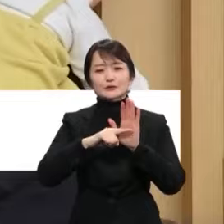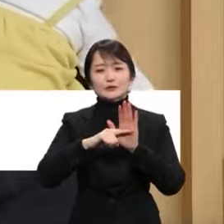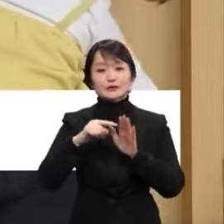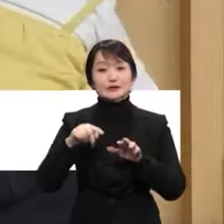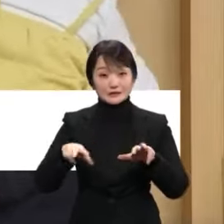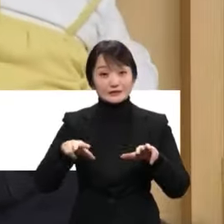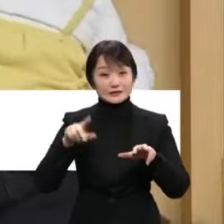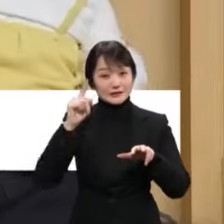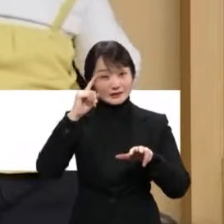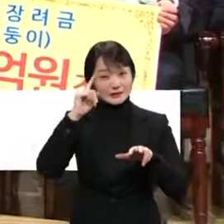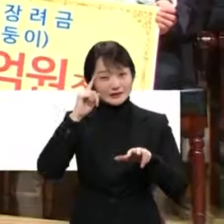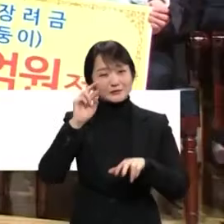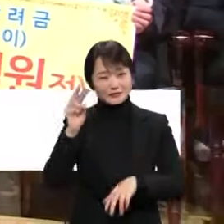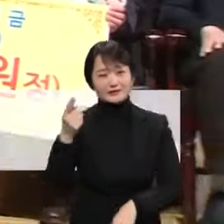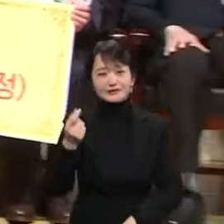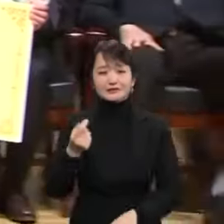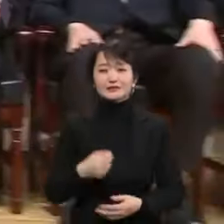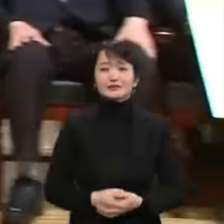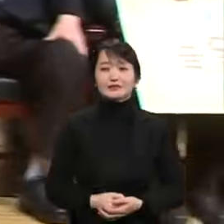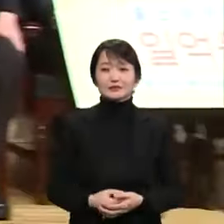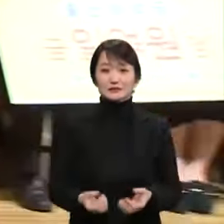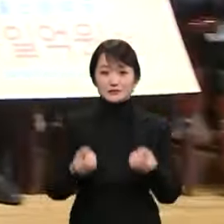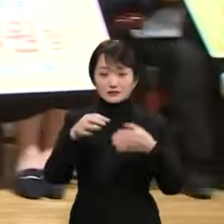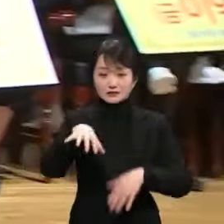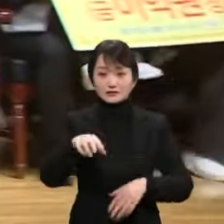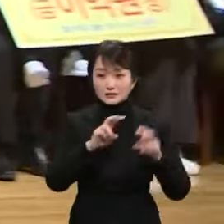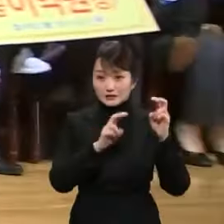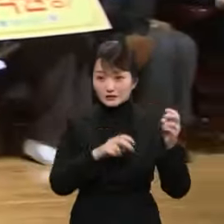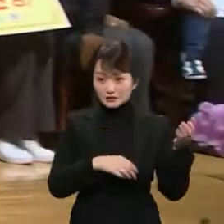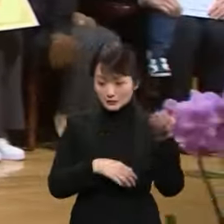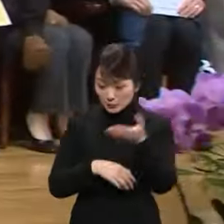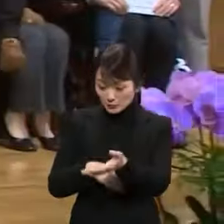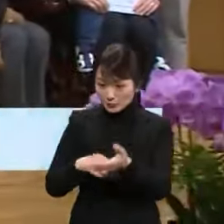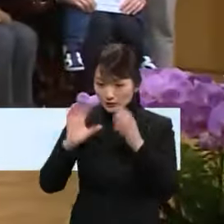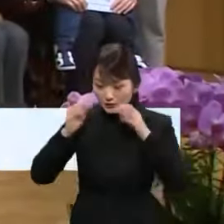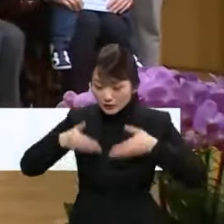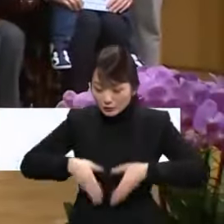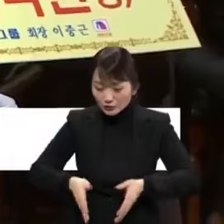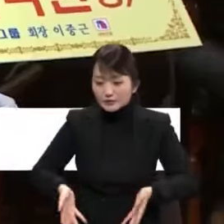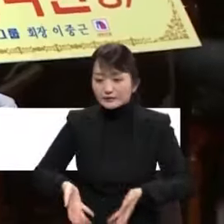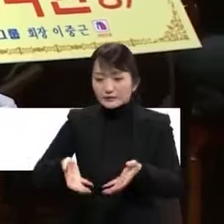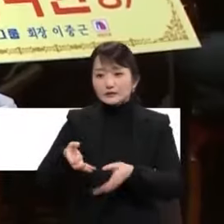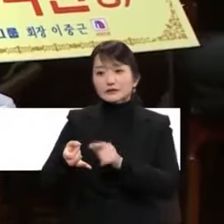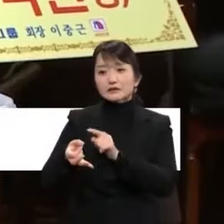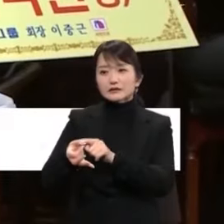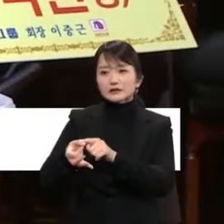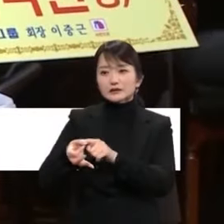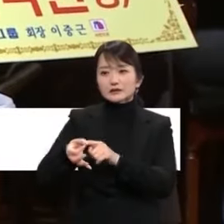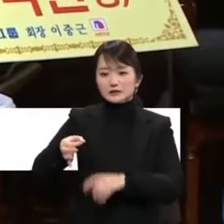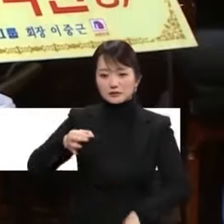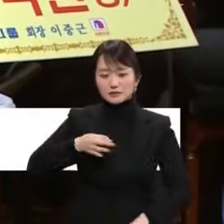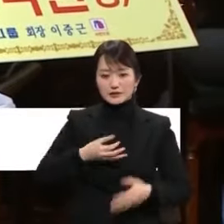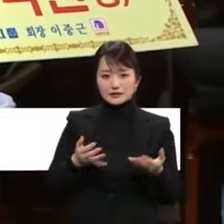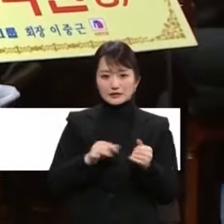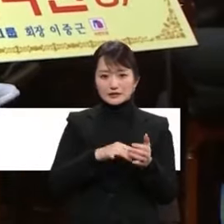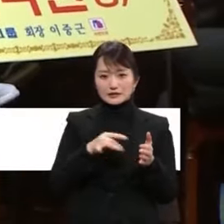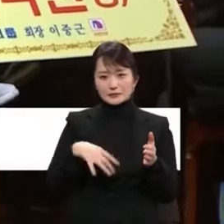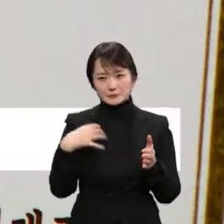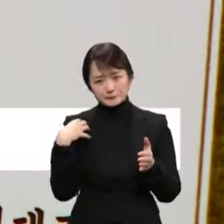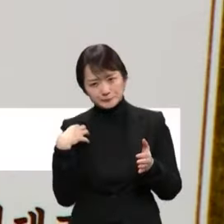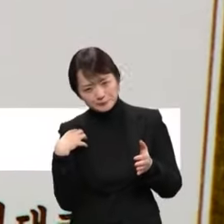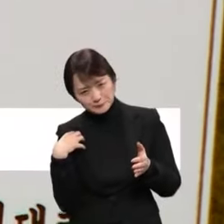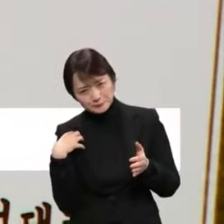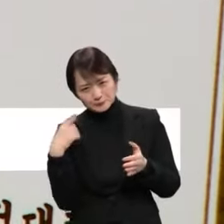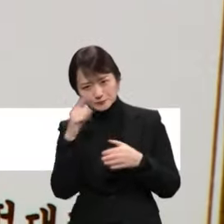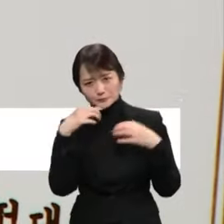긍정적으로 생각할 수 있을 것 같습니다 행사에선 회사가 제공하는 출상 장려금은 받는 직원들의 세금 부담을 고려해